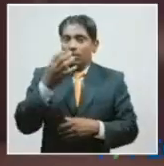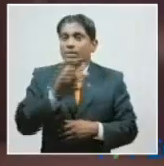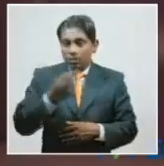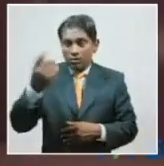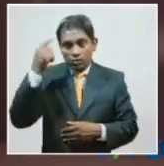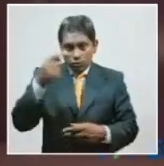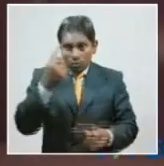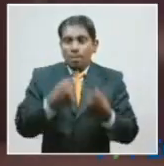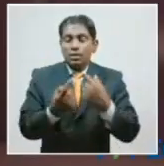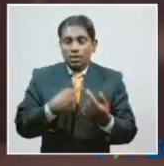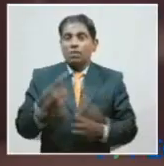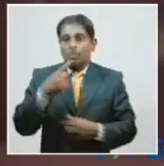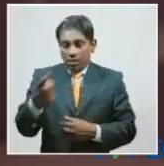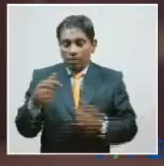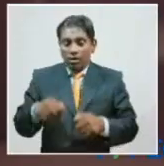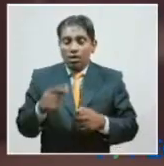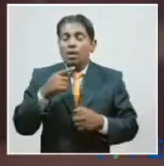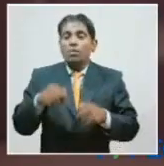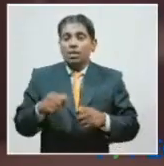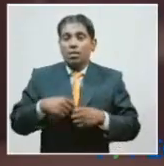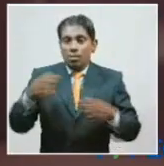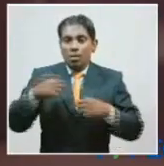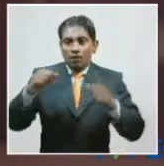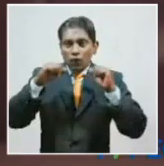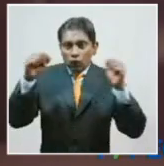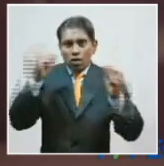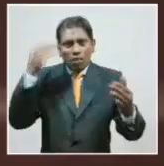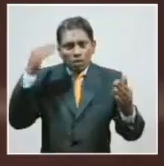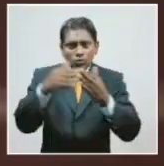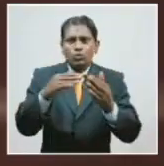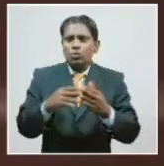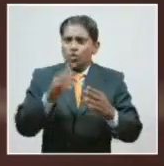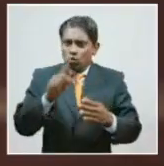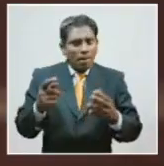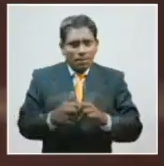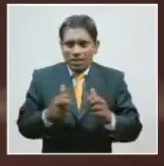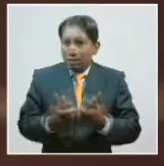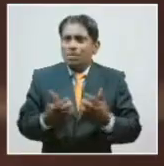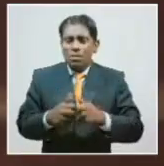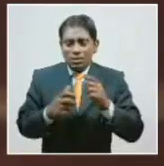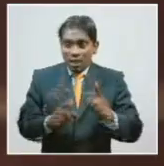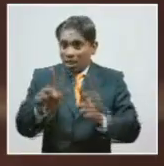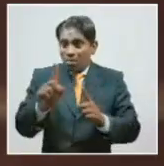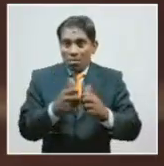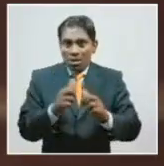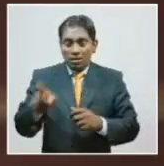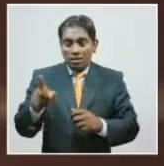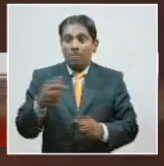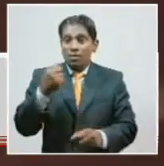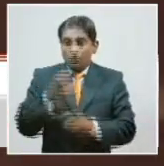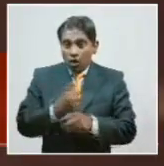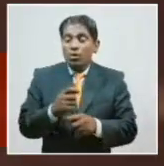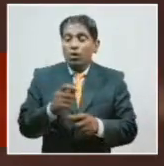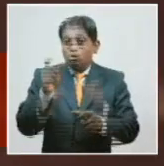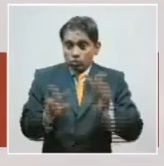අපි අතනගුර ගන්න කියලා කවුරුත් කියලා නැහැ. ඒක රාජකාරියට බාධා කරලා තියෙනවා නේ නීතිය ක්‍රියාත්මකයෙන්. වන් කිසිම පාසලයක් ගෙනාවේ නැහැ. මේ බෑග් එකමයි අරන් ආවේ. අදත්